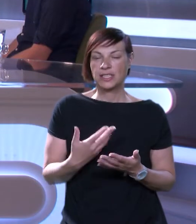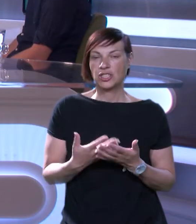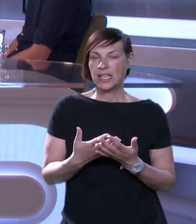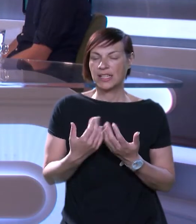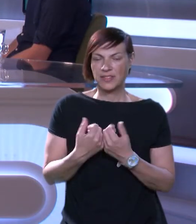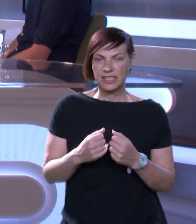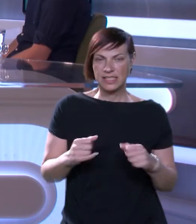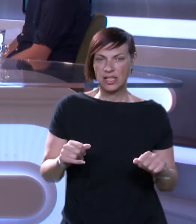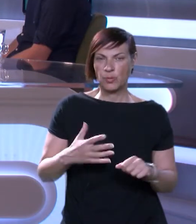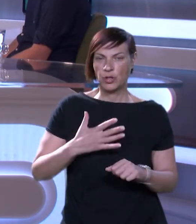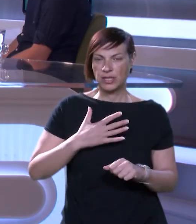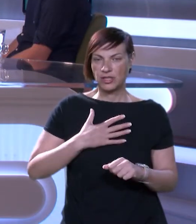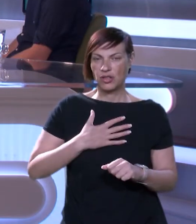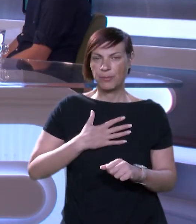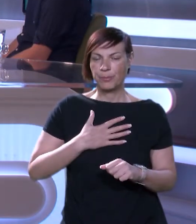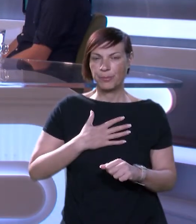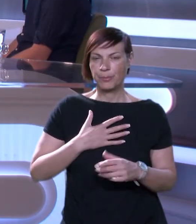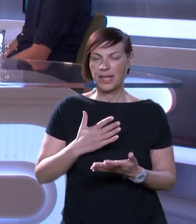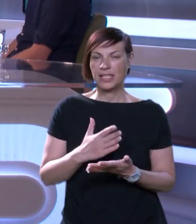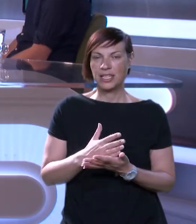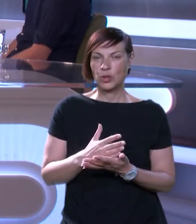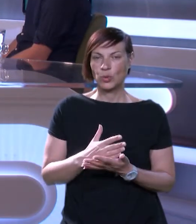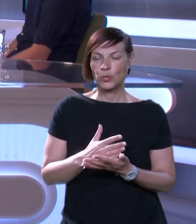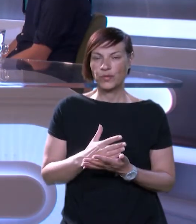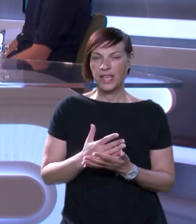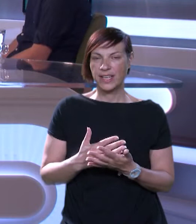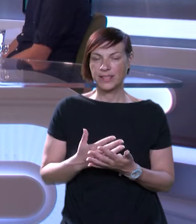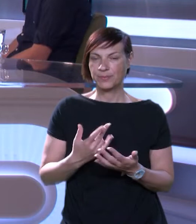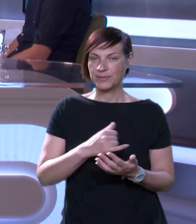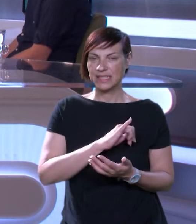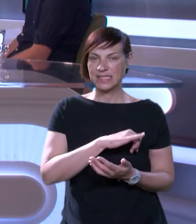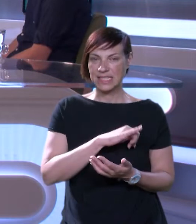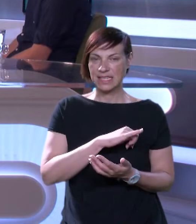nekakve slobode, to je meni uvijek